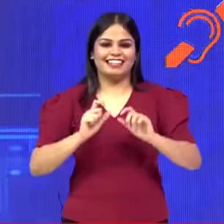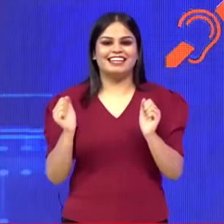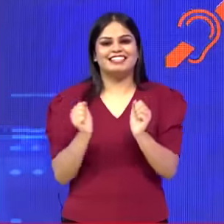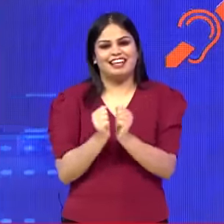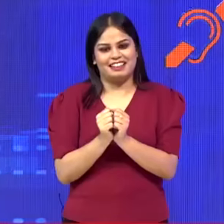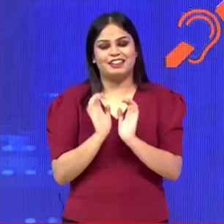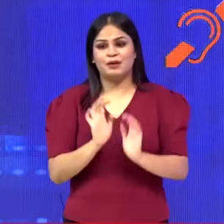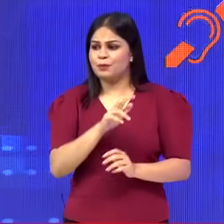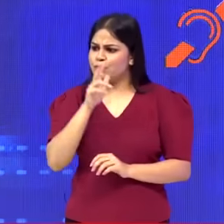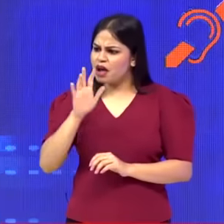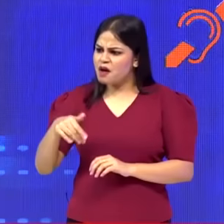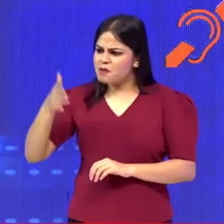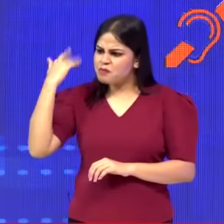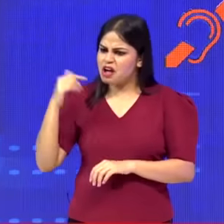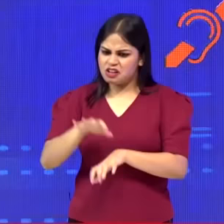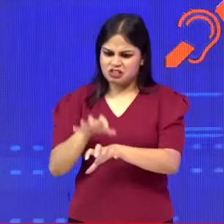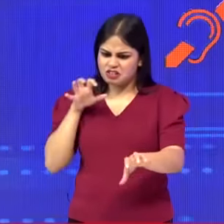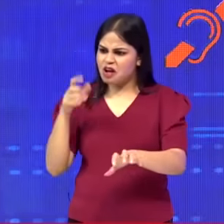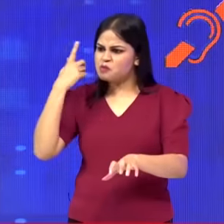साथ में, उससे आपका काम चल जाता था.